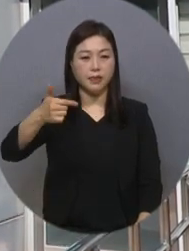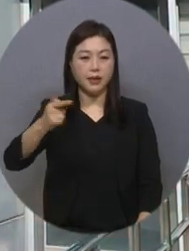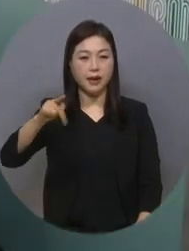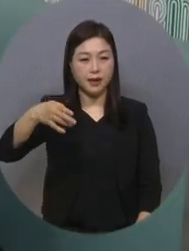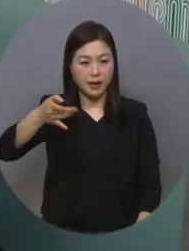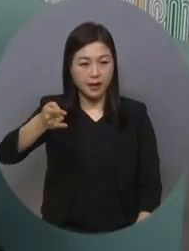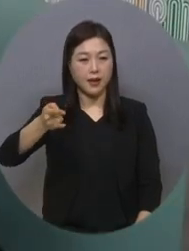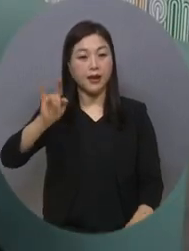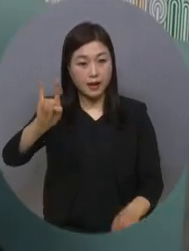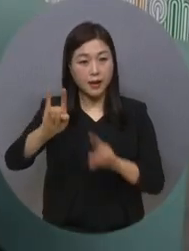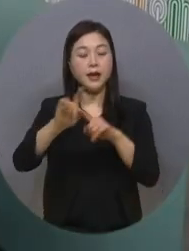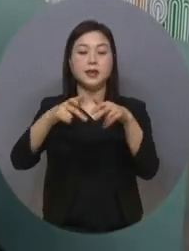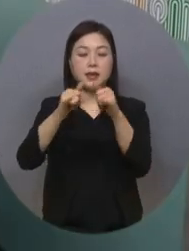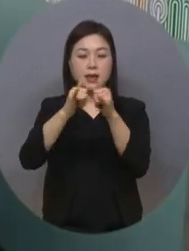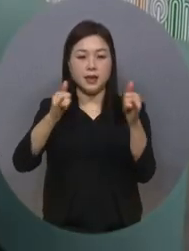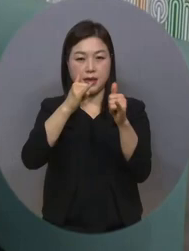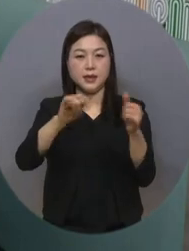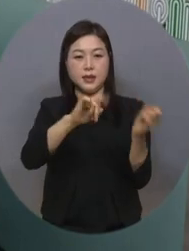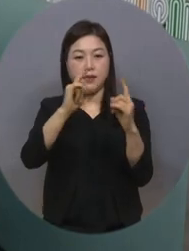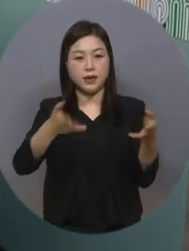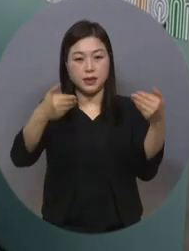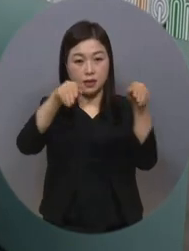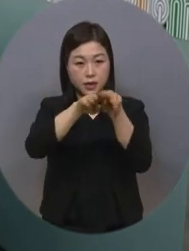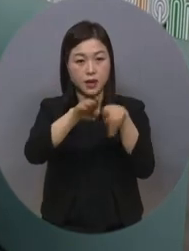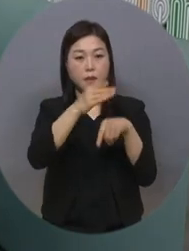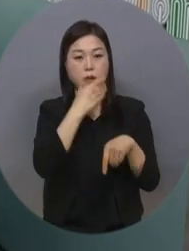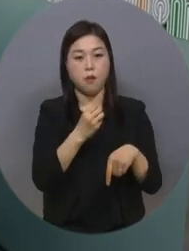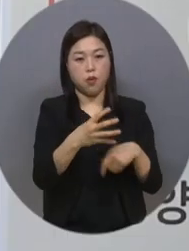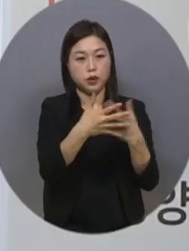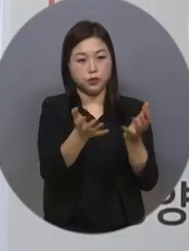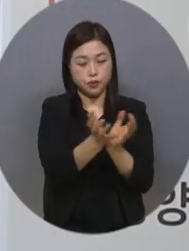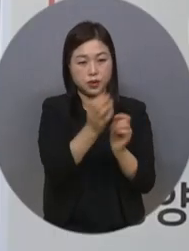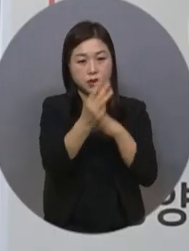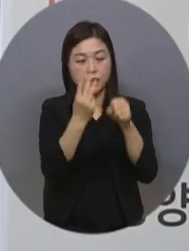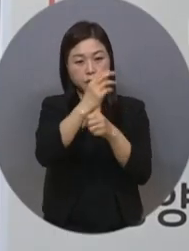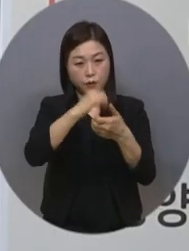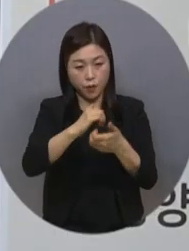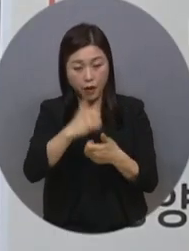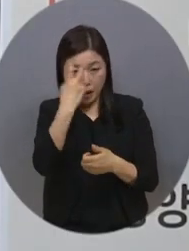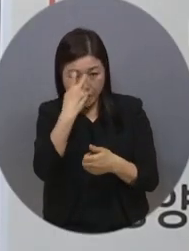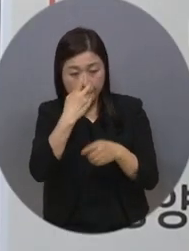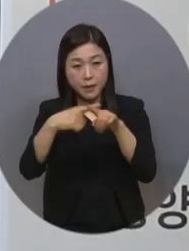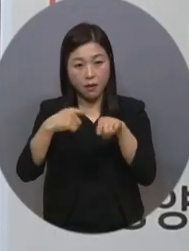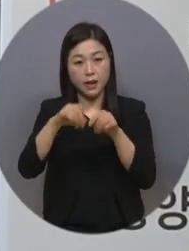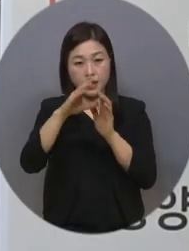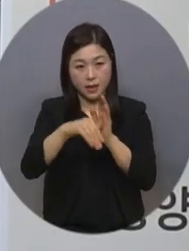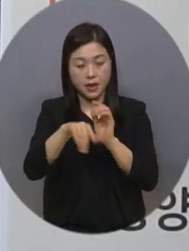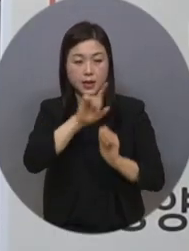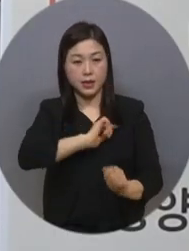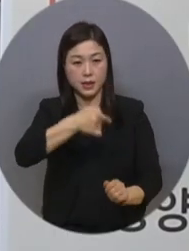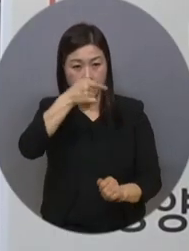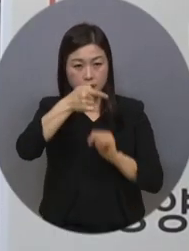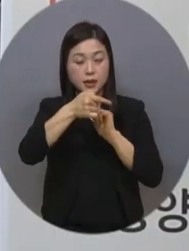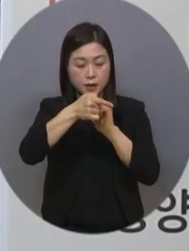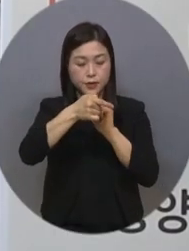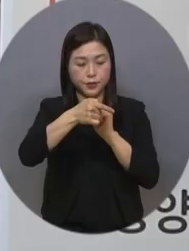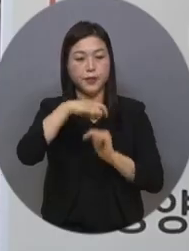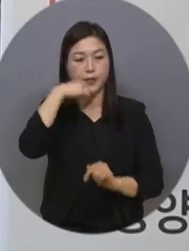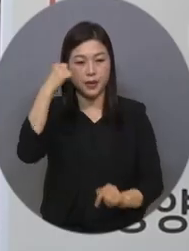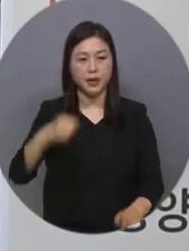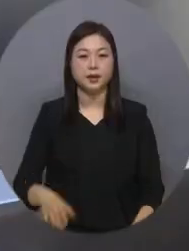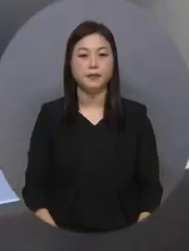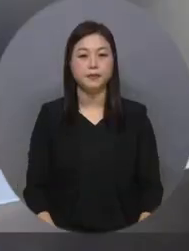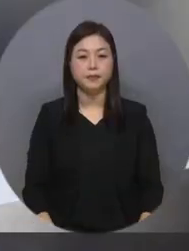직업재활시설이 보건복지부에서 3년마다 실시하는 전국 사회복지시설 평가에서 최우수 등급기관으로